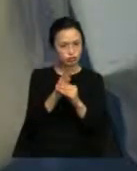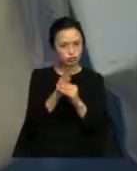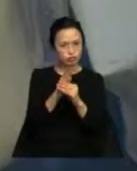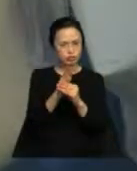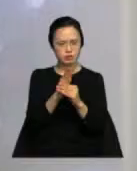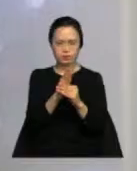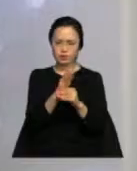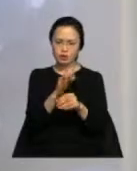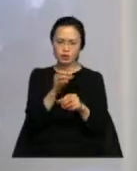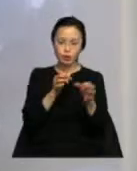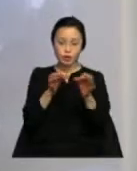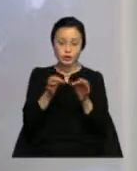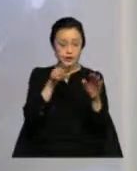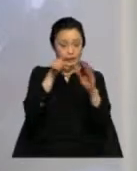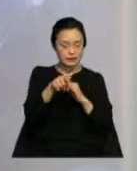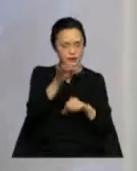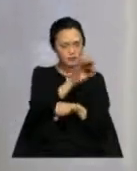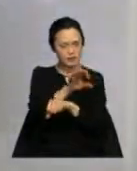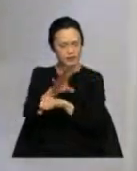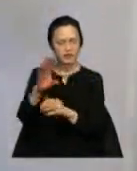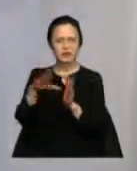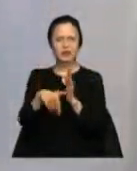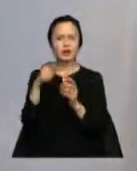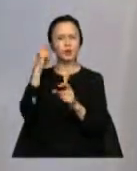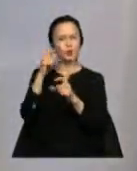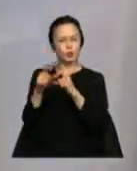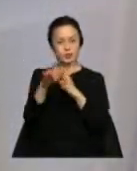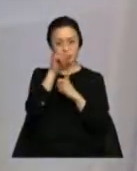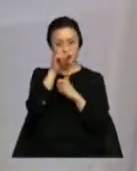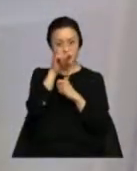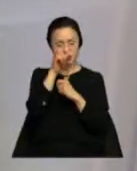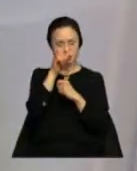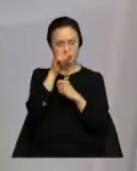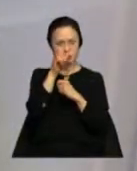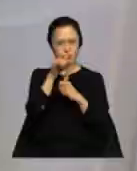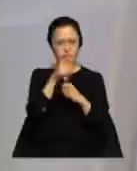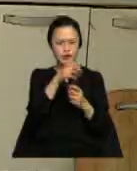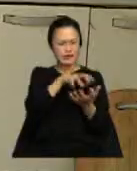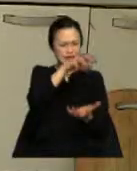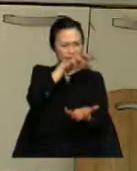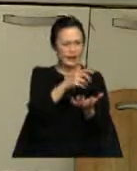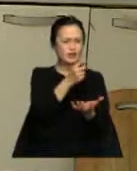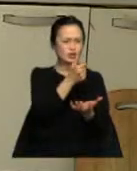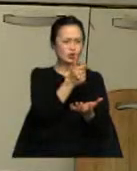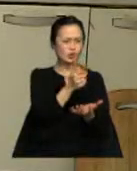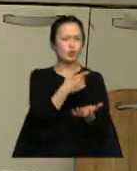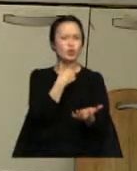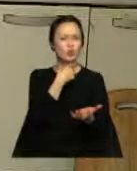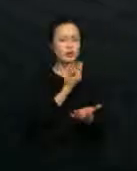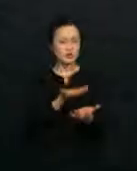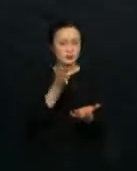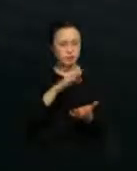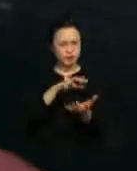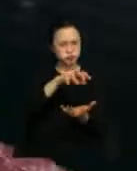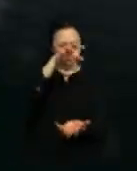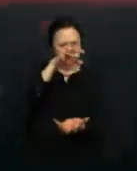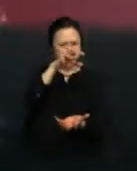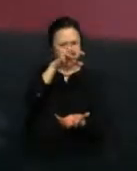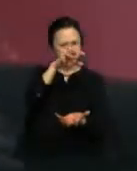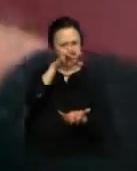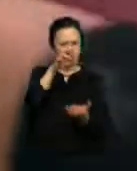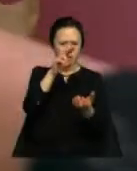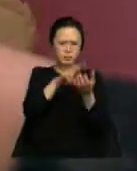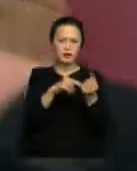고민입니다. 필요한 식재료는 소량이지만 대량으로 판매하는 경우가 많아 구입한 식재료 일부를 음식물